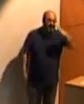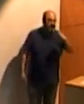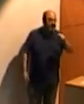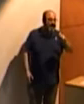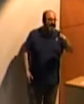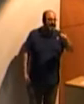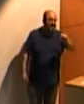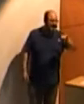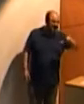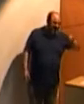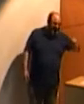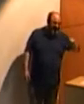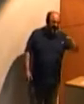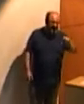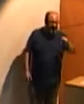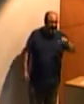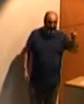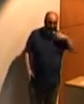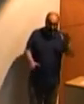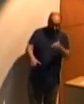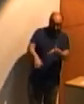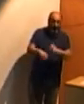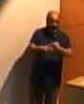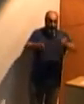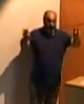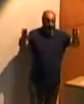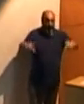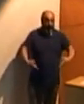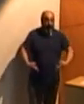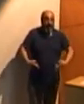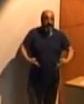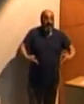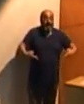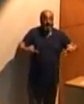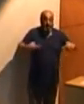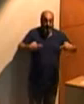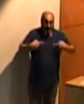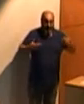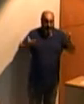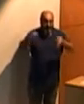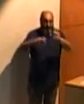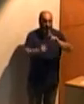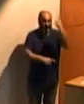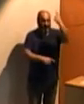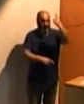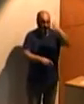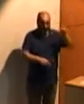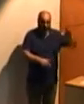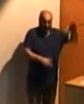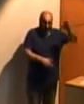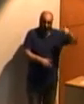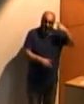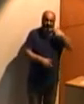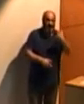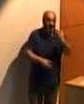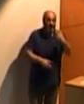parle de rentrer dans l'atelier de la création divine ce sont des dépenses heures des penseurs anciens voyez le nez au